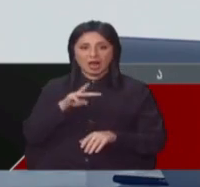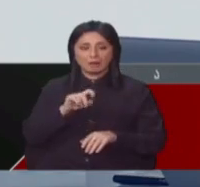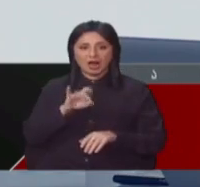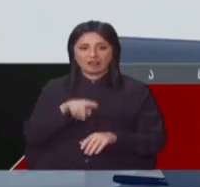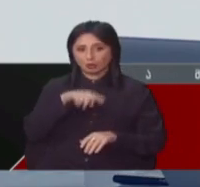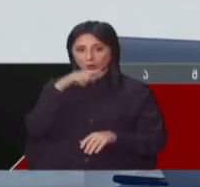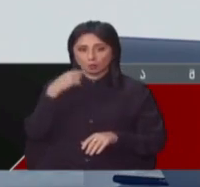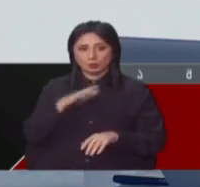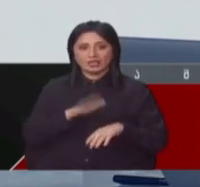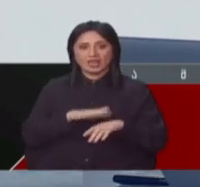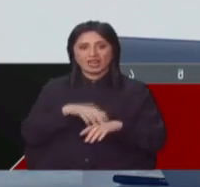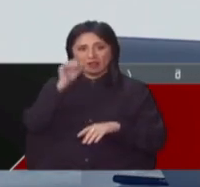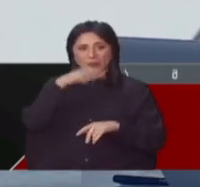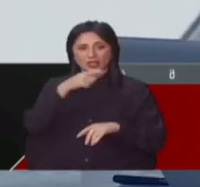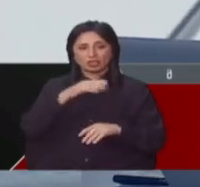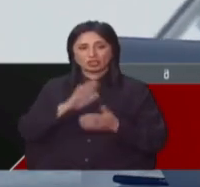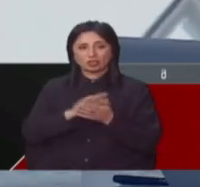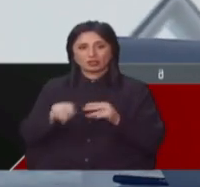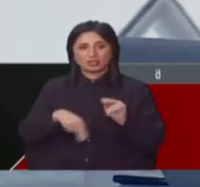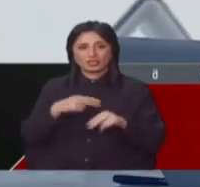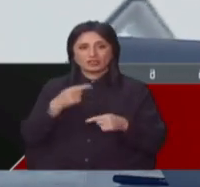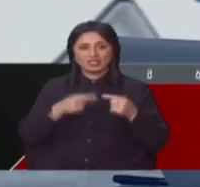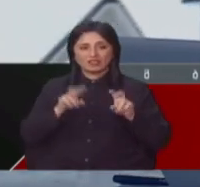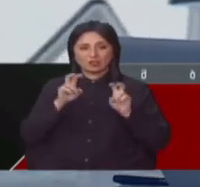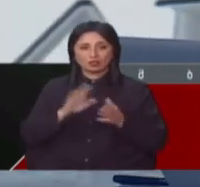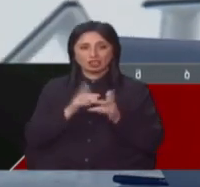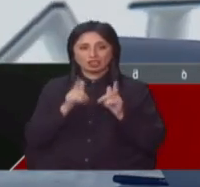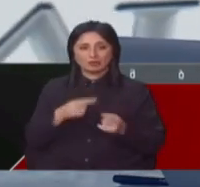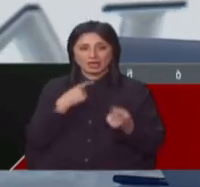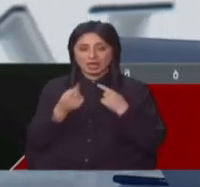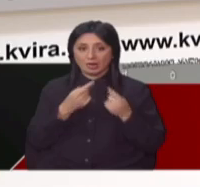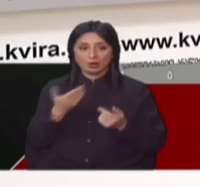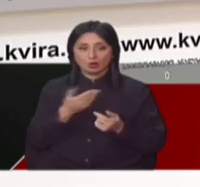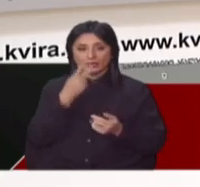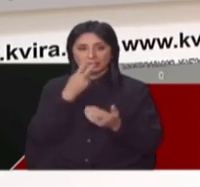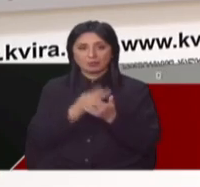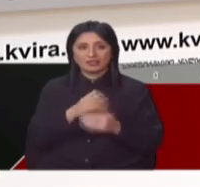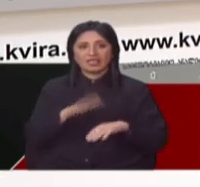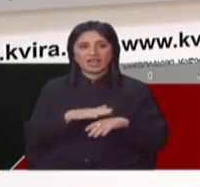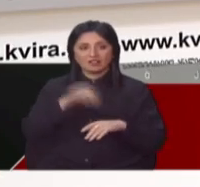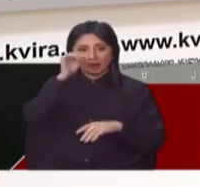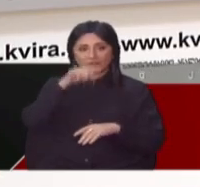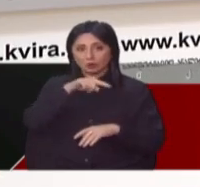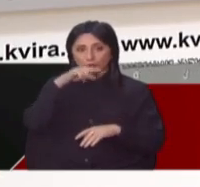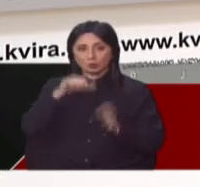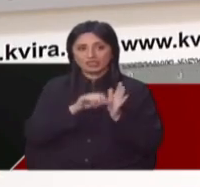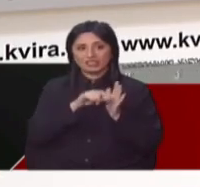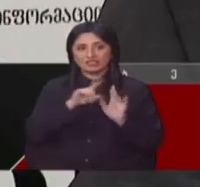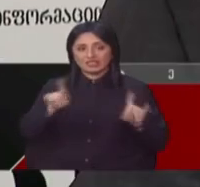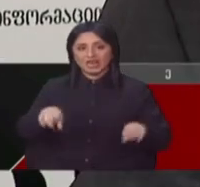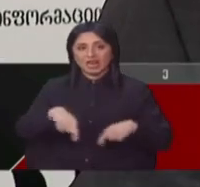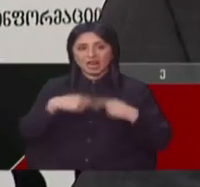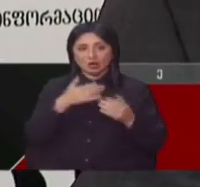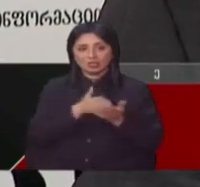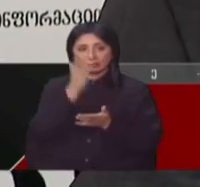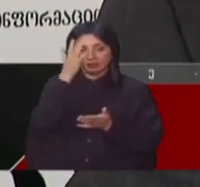Gamakhare, Rusetsa da de facto Abkhazetis choris gaphormebul Morik Sadaoevre tsodebul shetakhmebaze laparakos, romlis mikhedvitats de facto Abkhazetis rusuli investitsiis